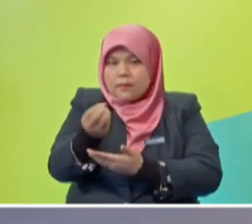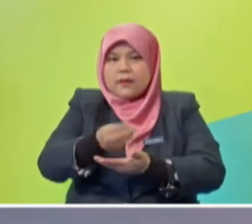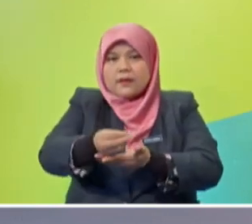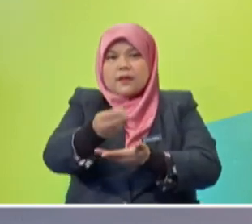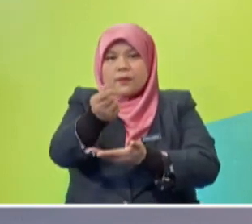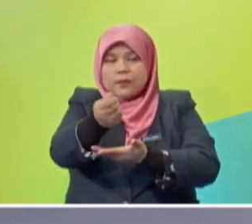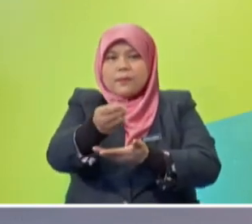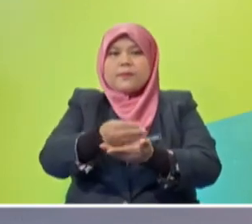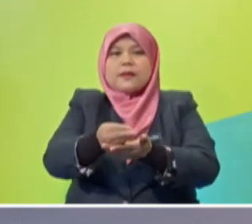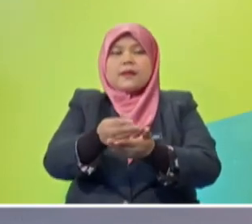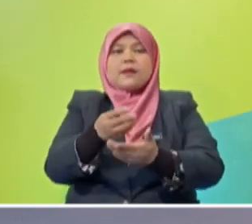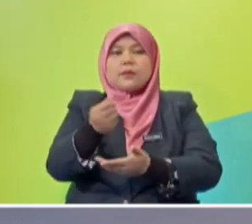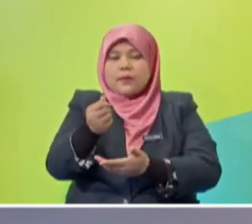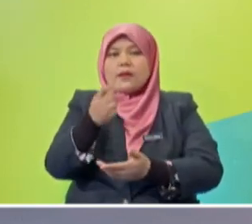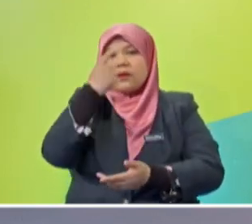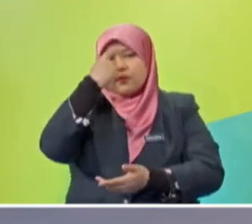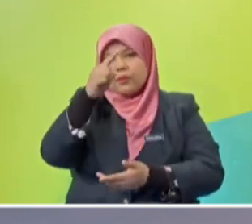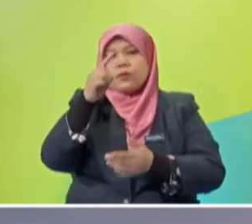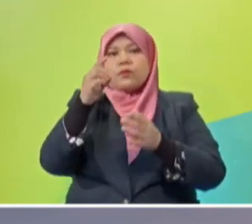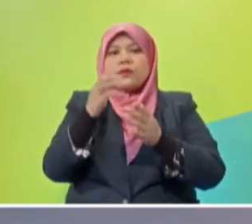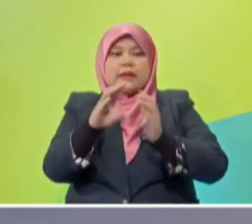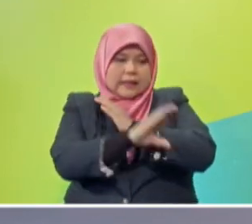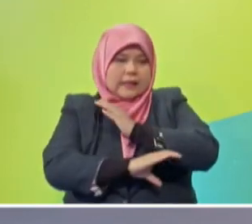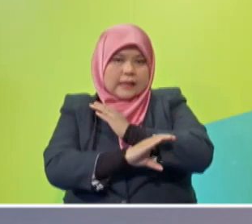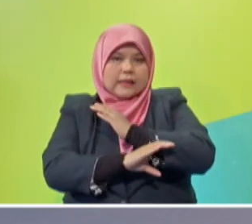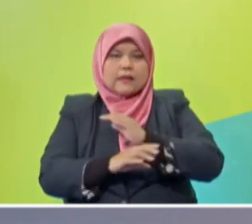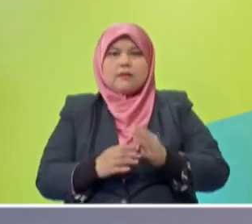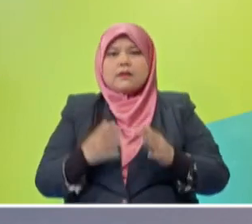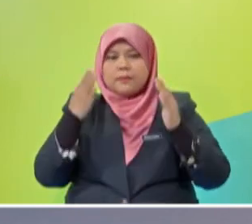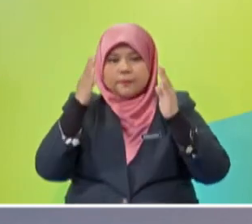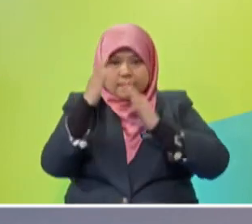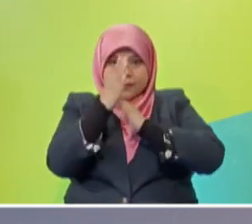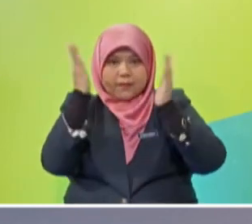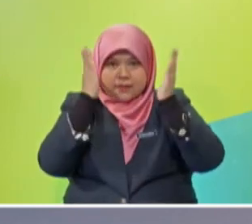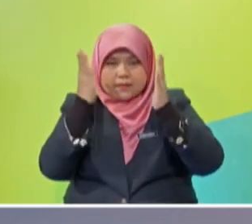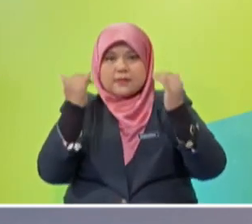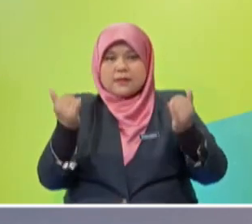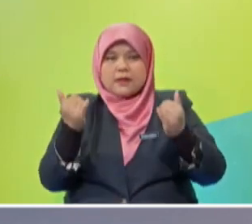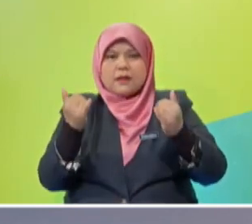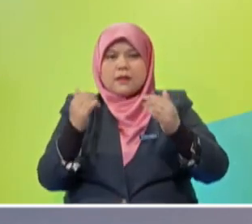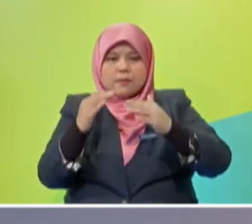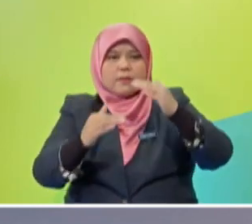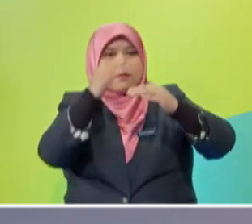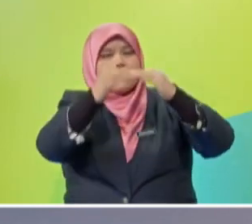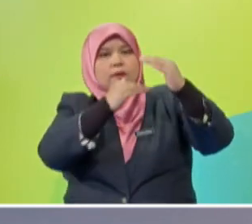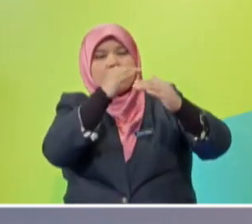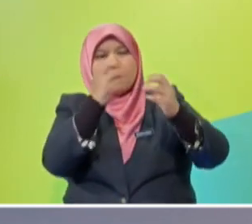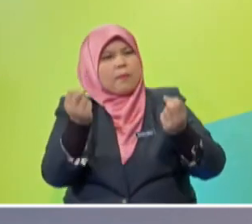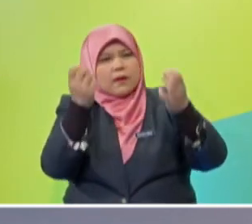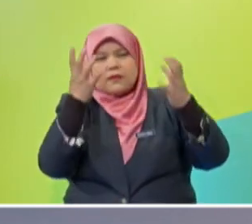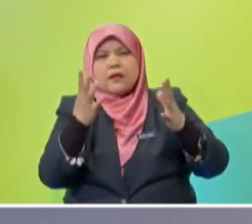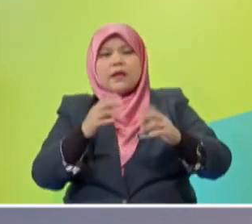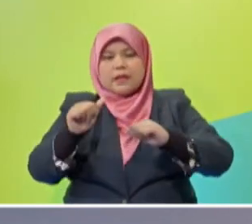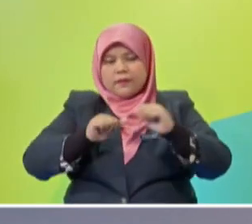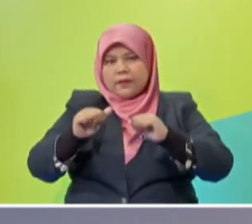ekonomi negara. Sangat penting sebenarnya. Macam Malaysia sekarang kita ke arah nak membangunkan kepelbagaian aktiviti industri supaya